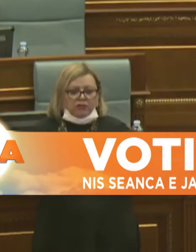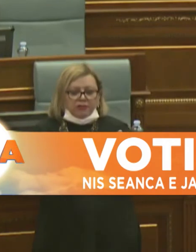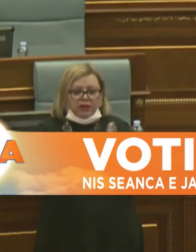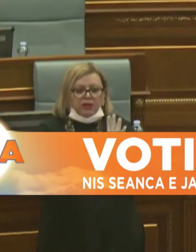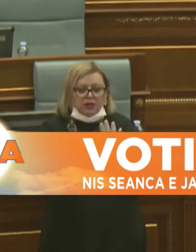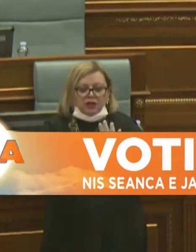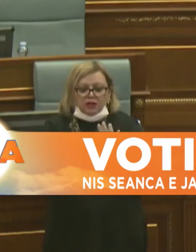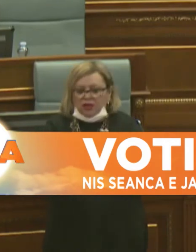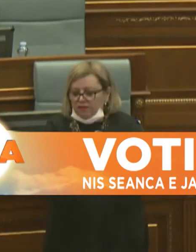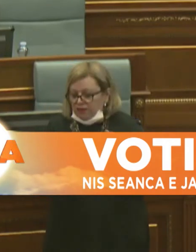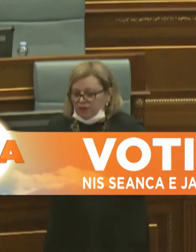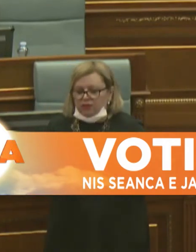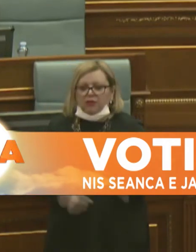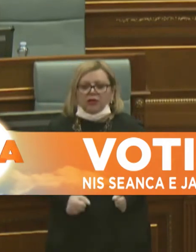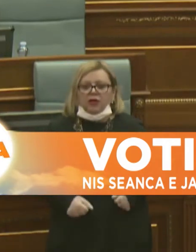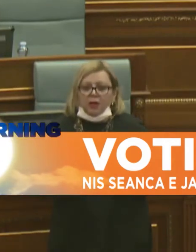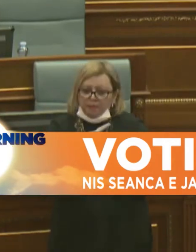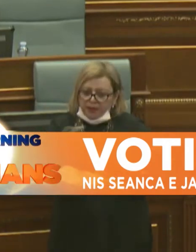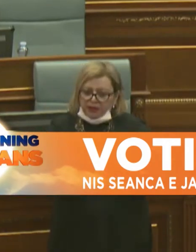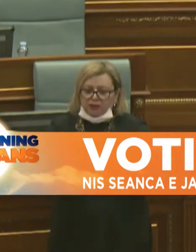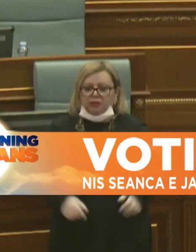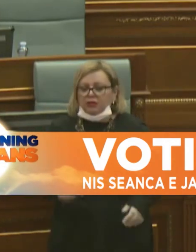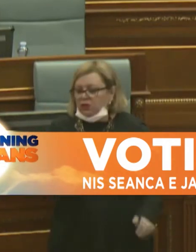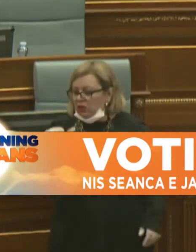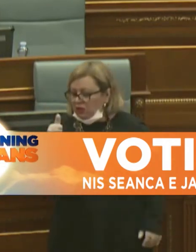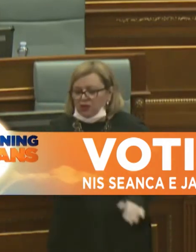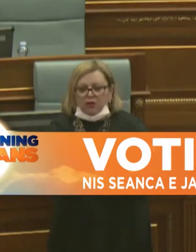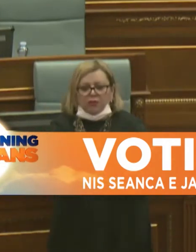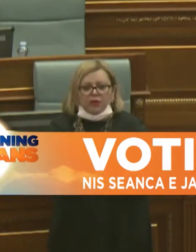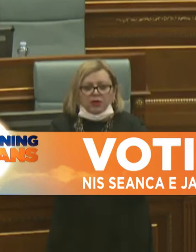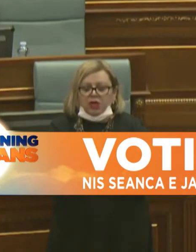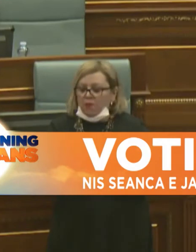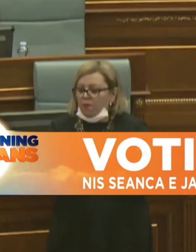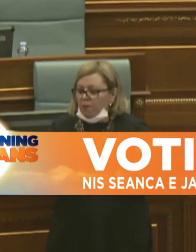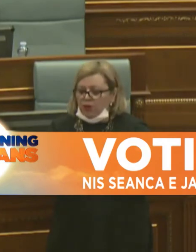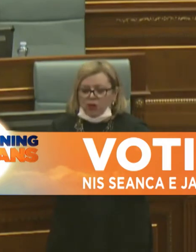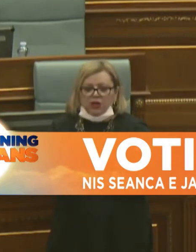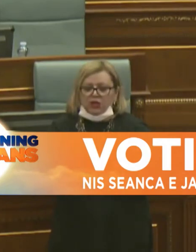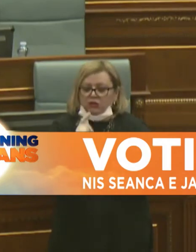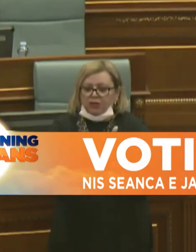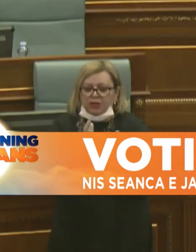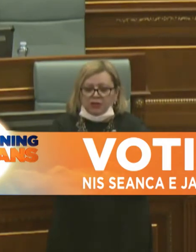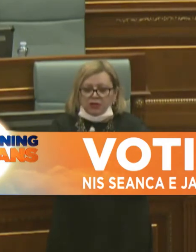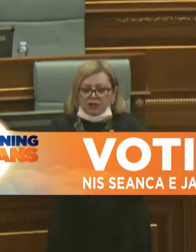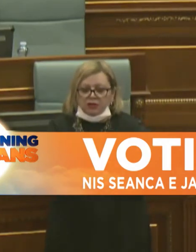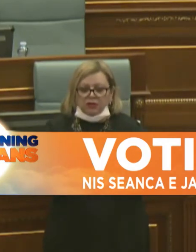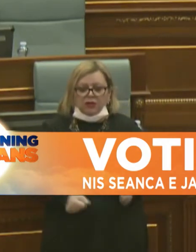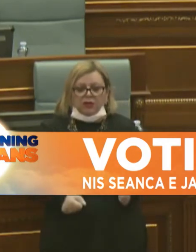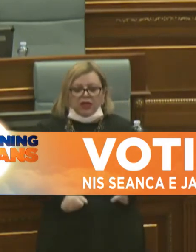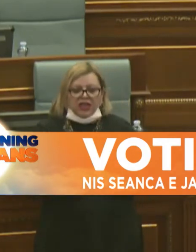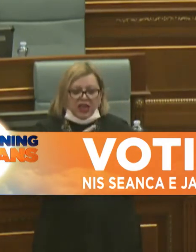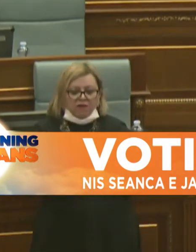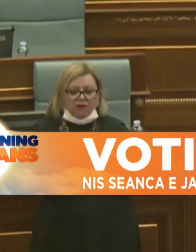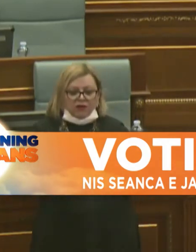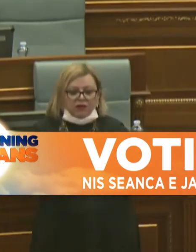përballje afatgjate me këtë pandemi. Një projekt i tillë ambicioz i monitorimit dhe reagimit të shpejtë ndaj rrezikut të kthimit të